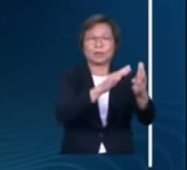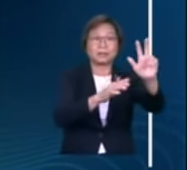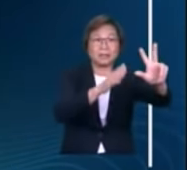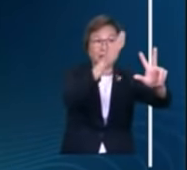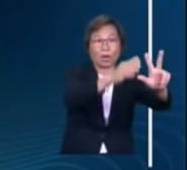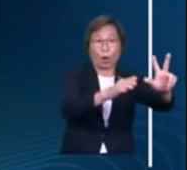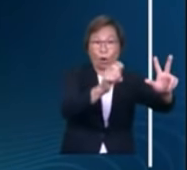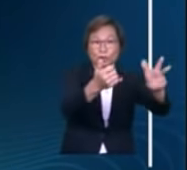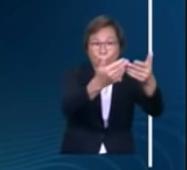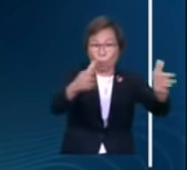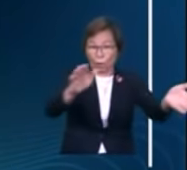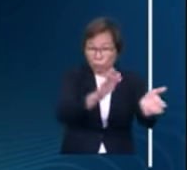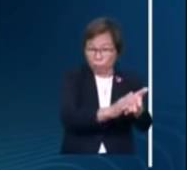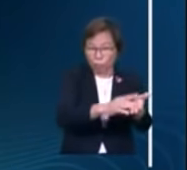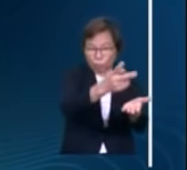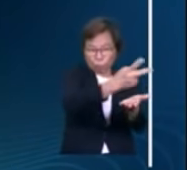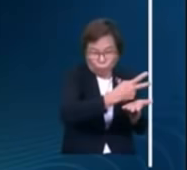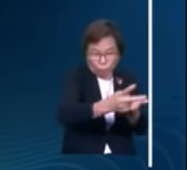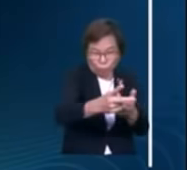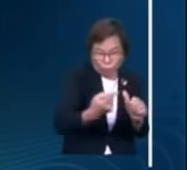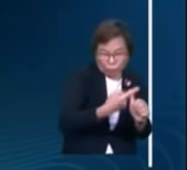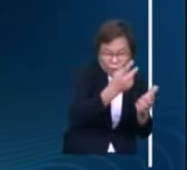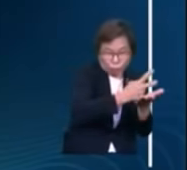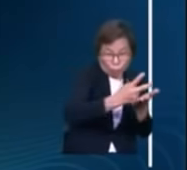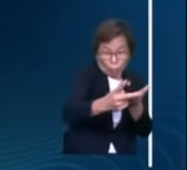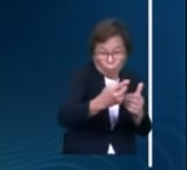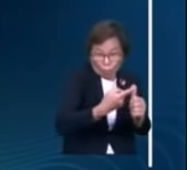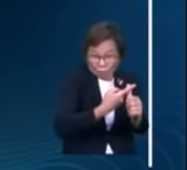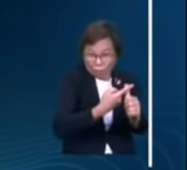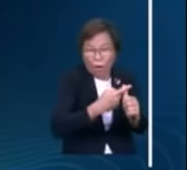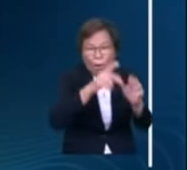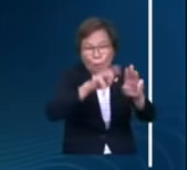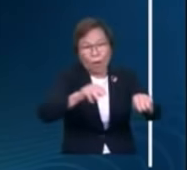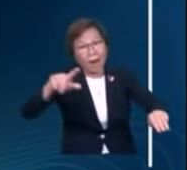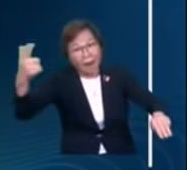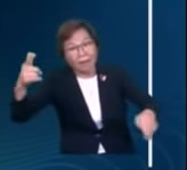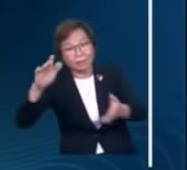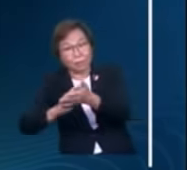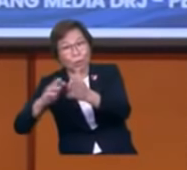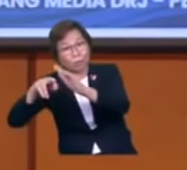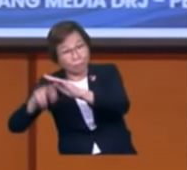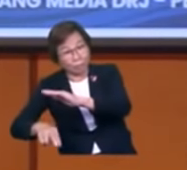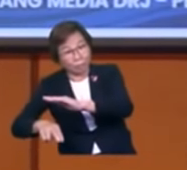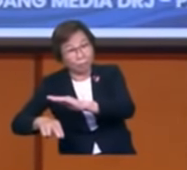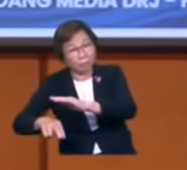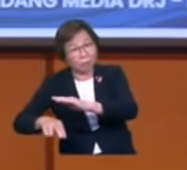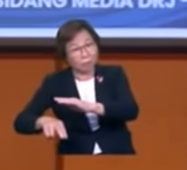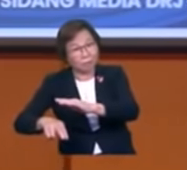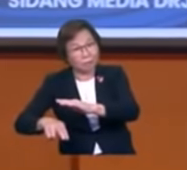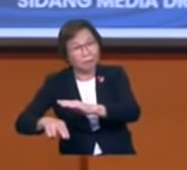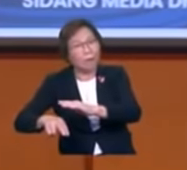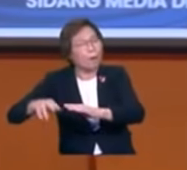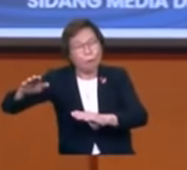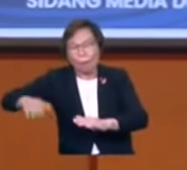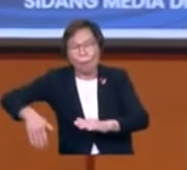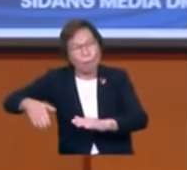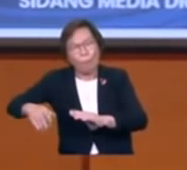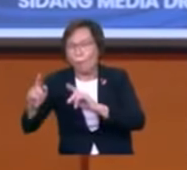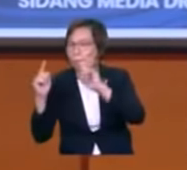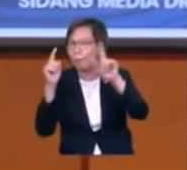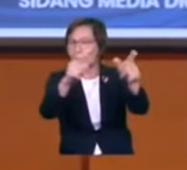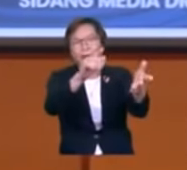juga Oktober ya tempo dua minggu pertama ini murid lain di sekolah rendah masih belum